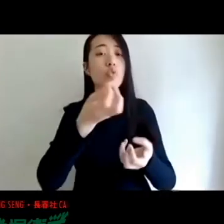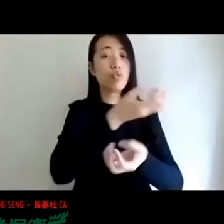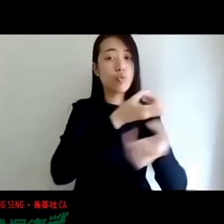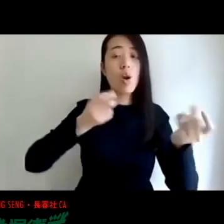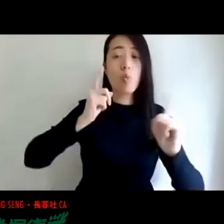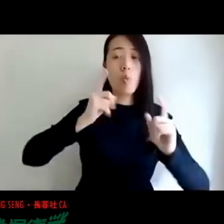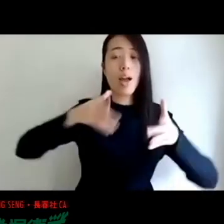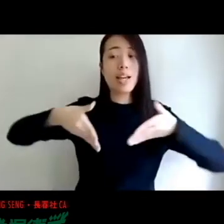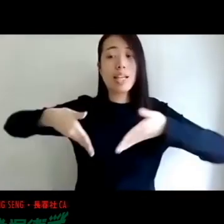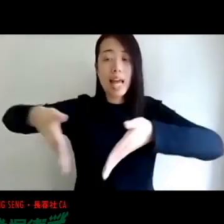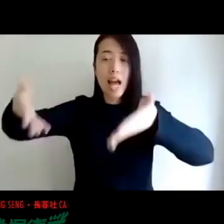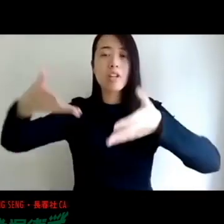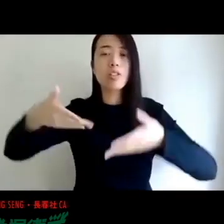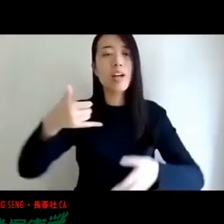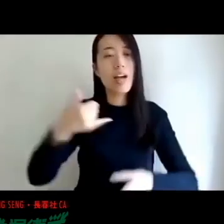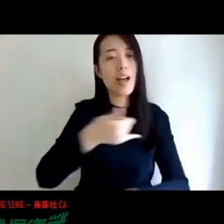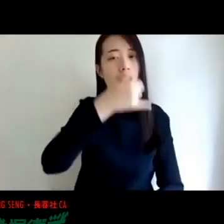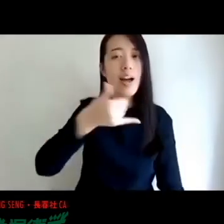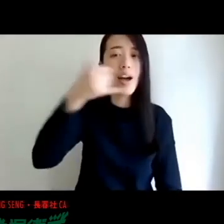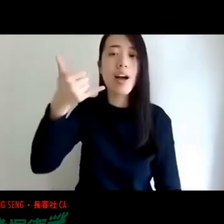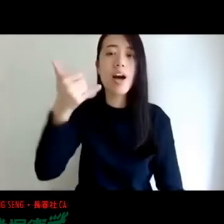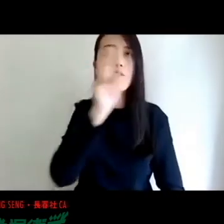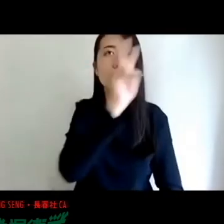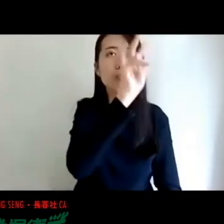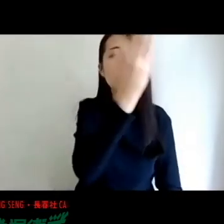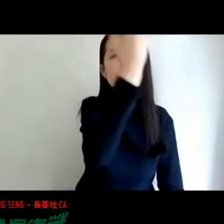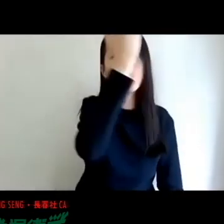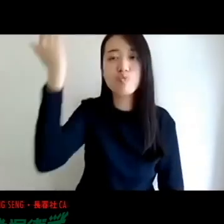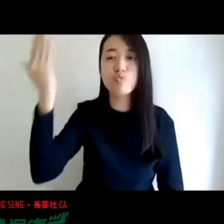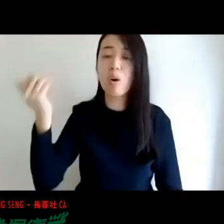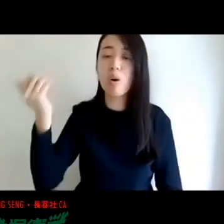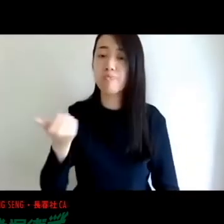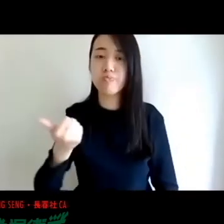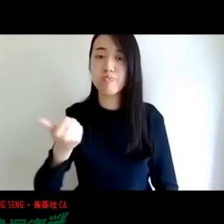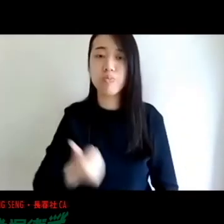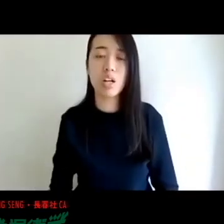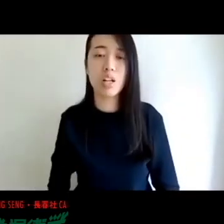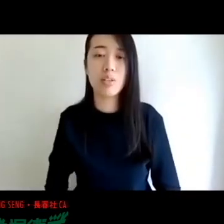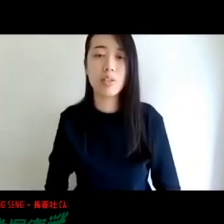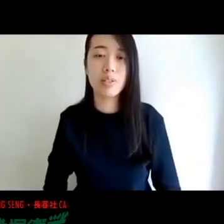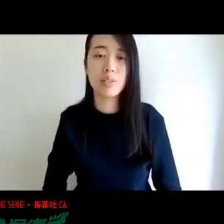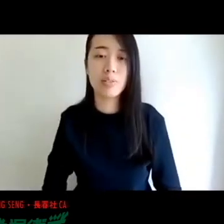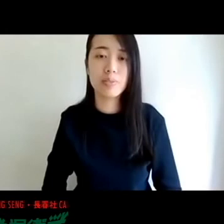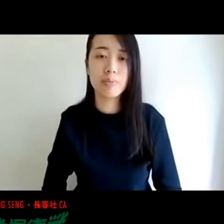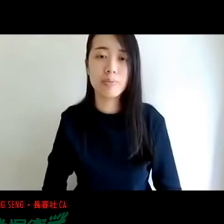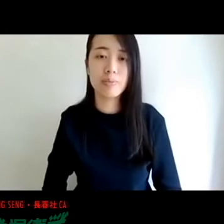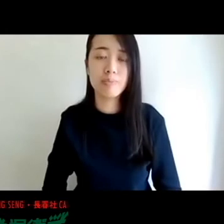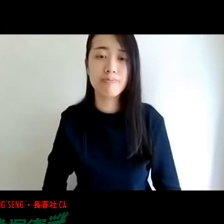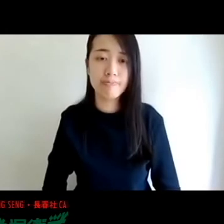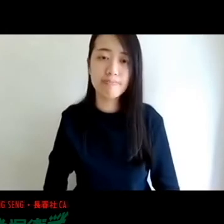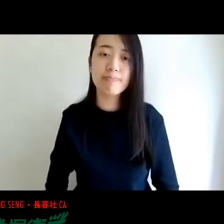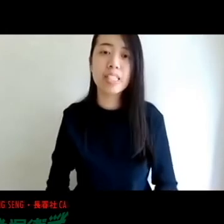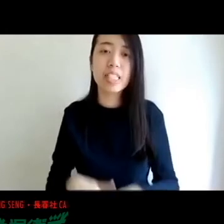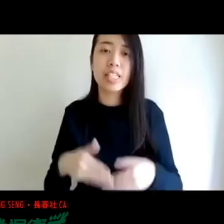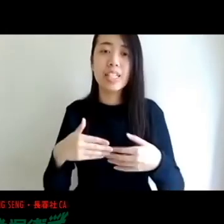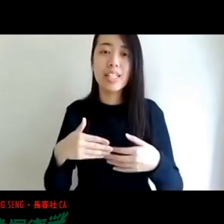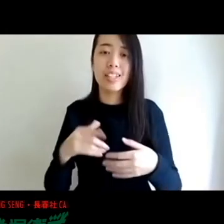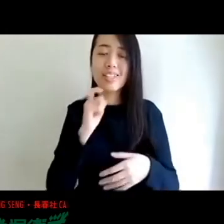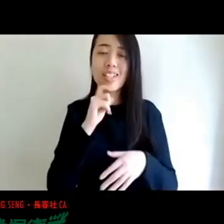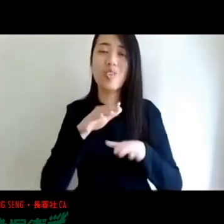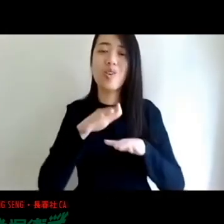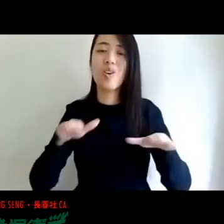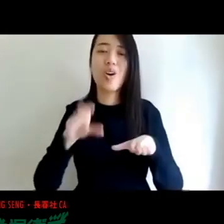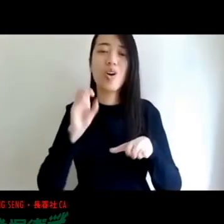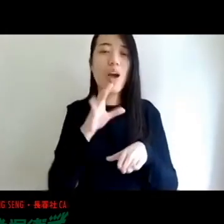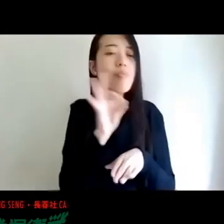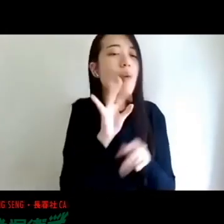去睇多啲樹木嘅。 冇問題。 係啦，咁咧認識咗咁多樹木之後咧，